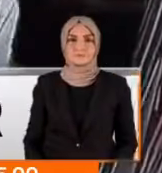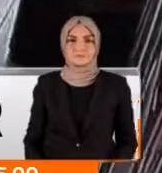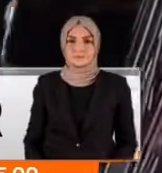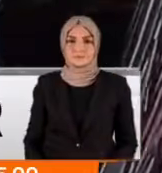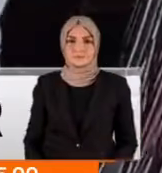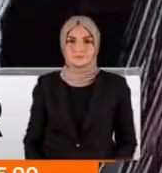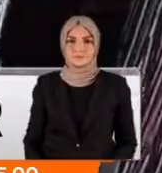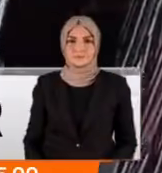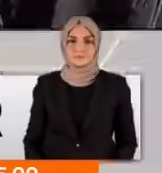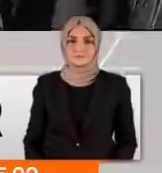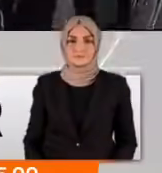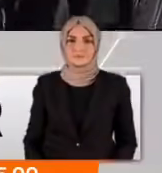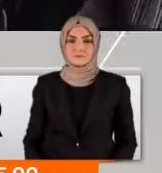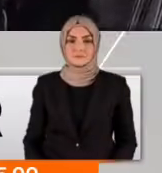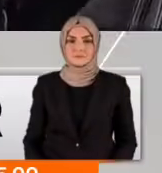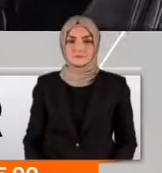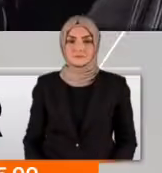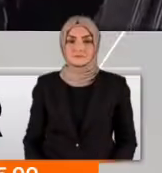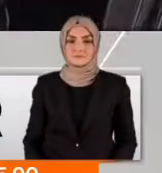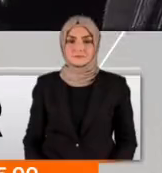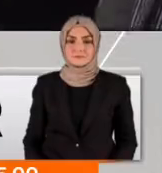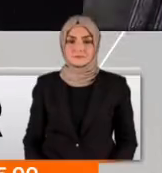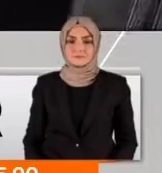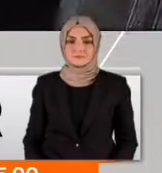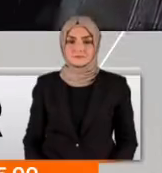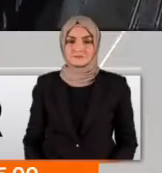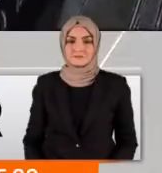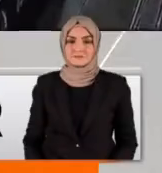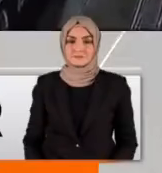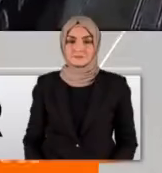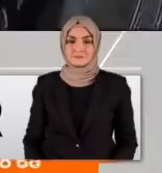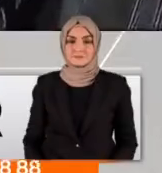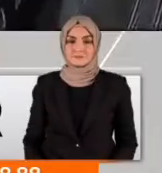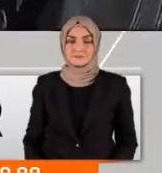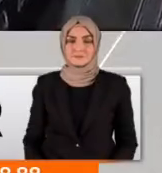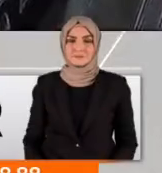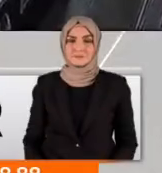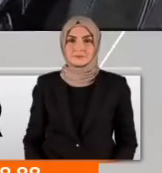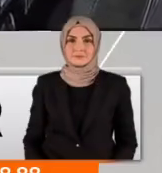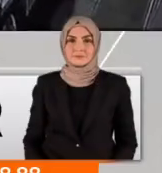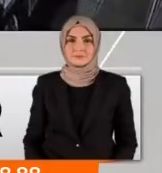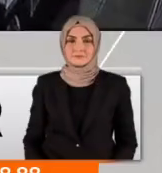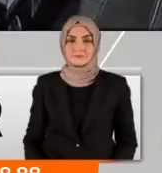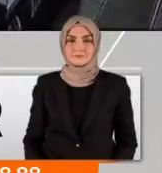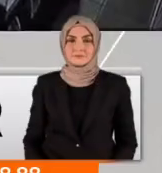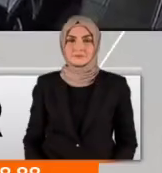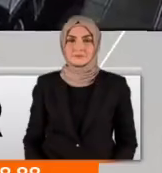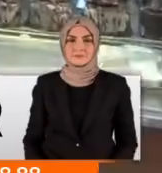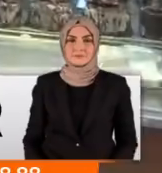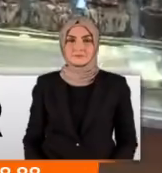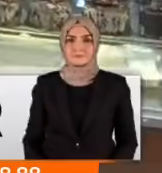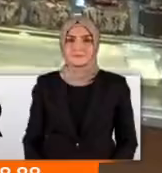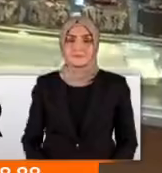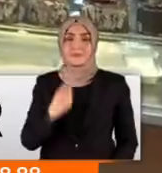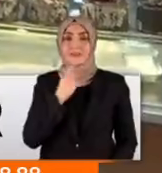abone ol 2000'li vurdum günü sırtıma vurdu mu vardı girmiş geldim